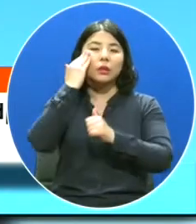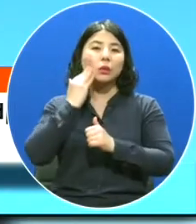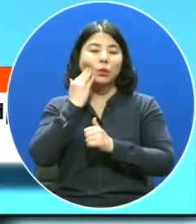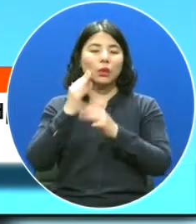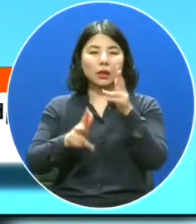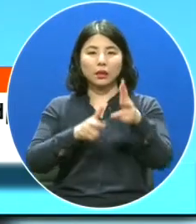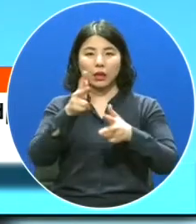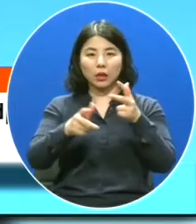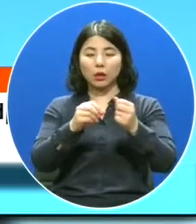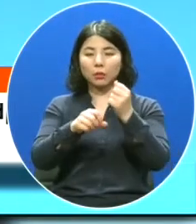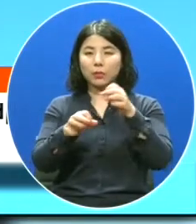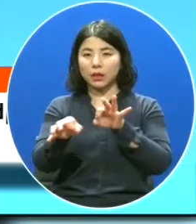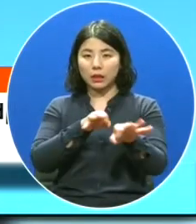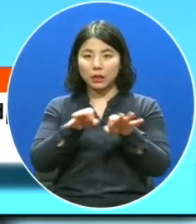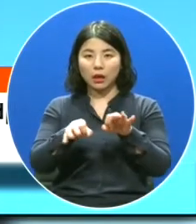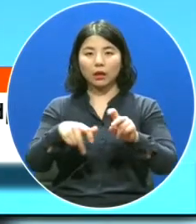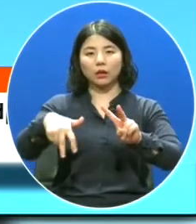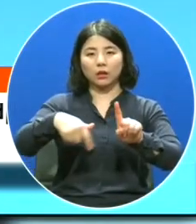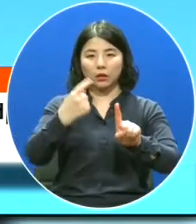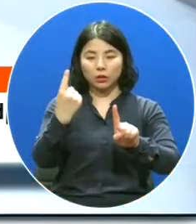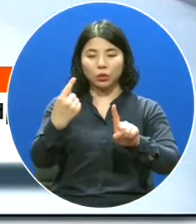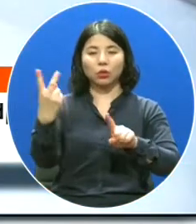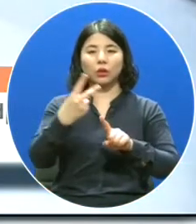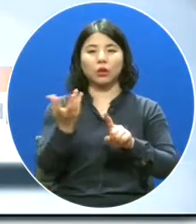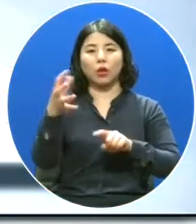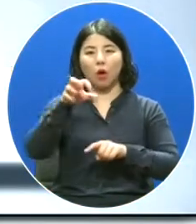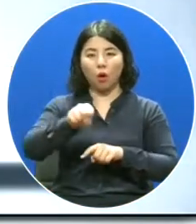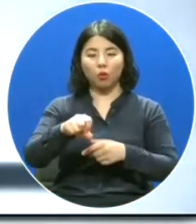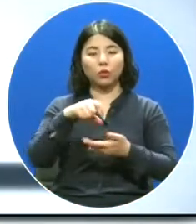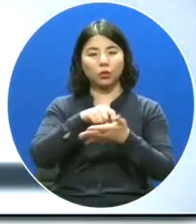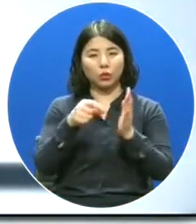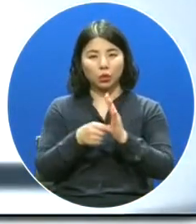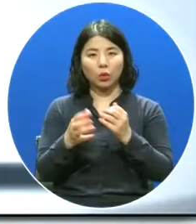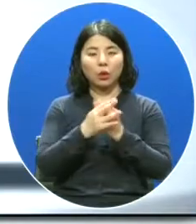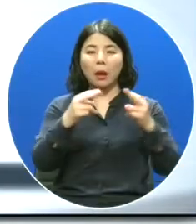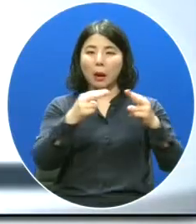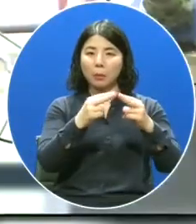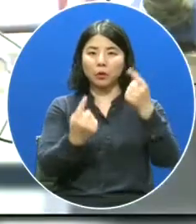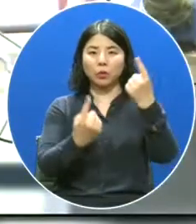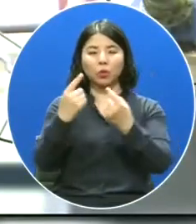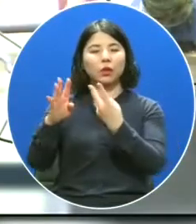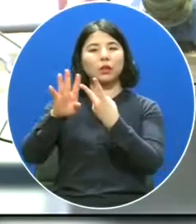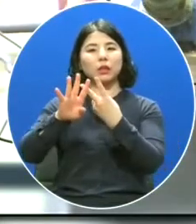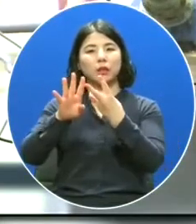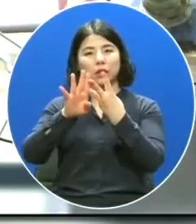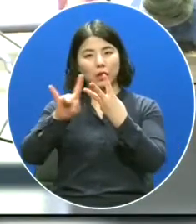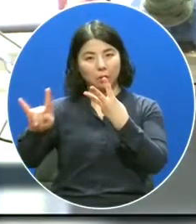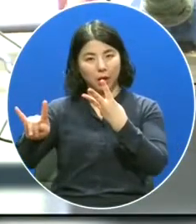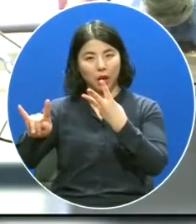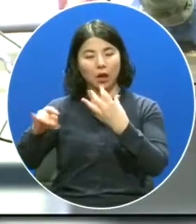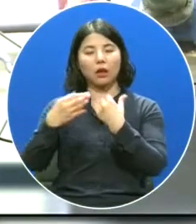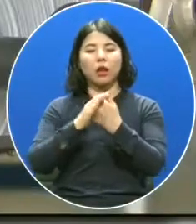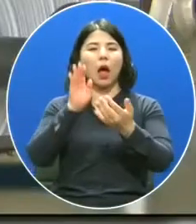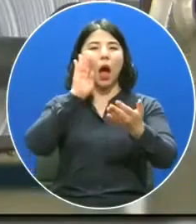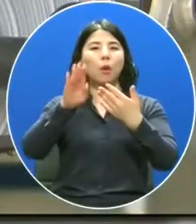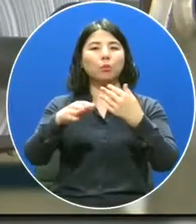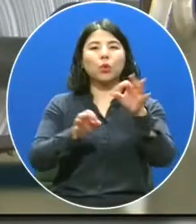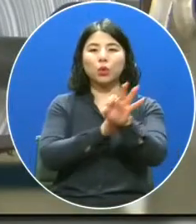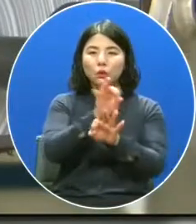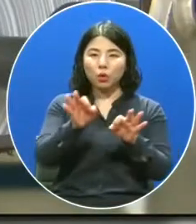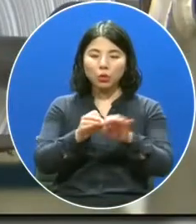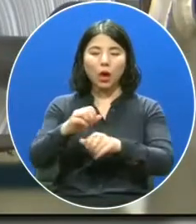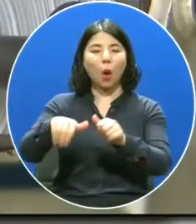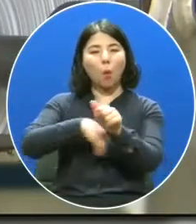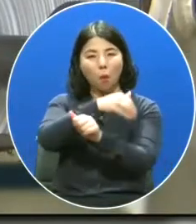녹색 산업 시장은 1조 2천억 달러 규모로 반도체 시장의 3배라는 점을 강조하면서 앞으로